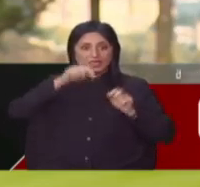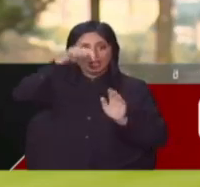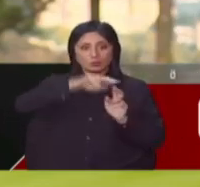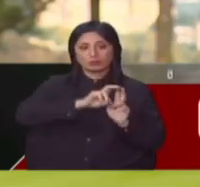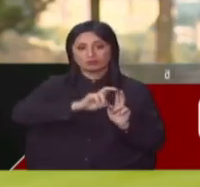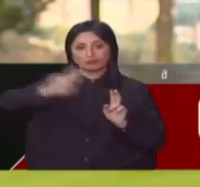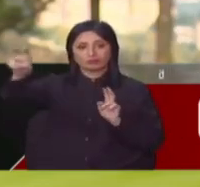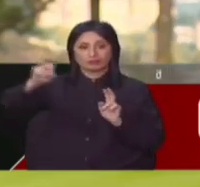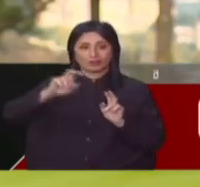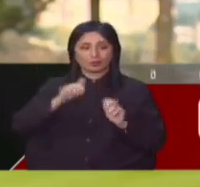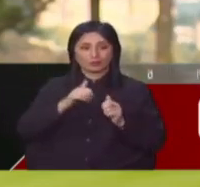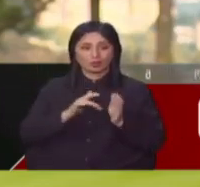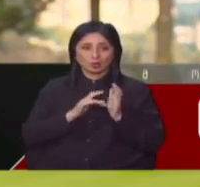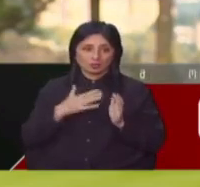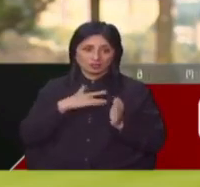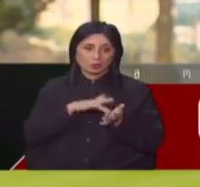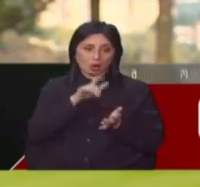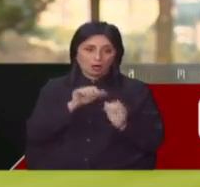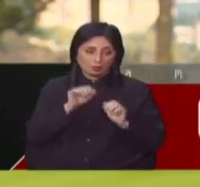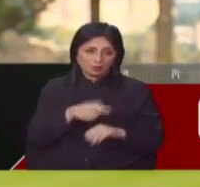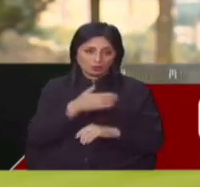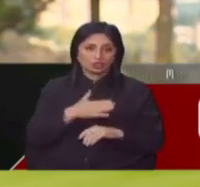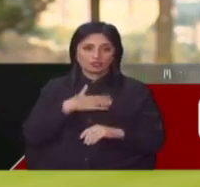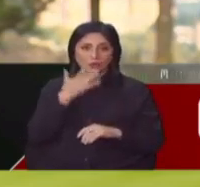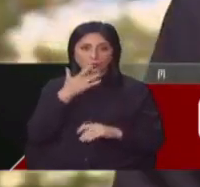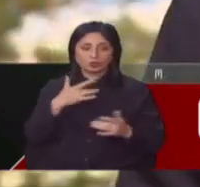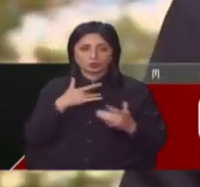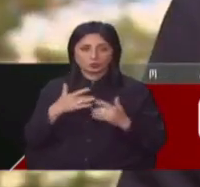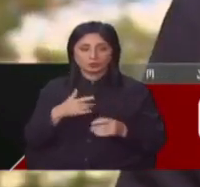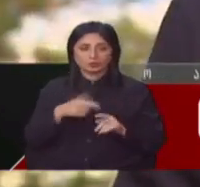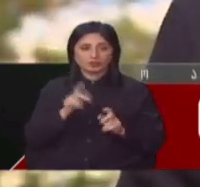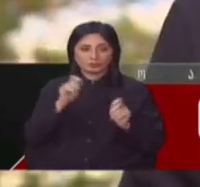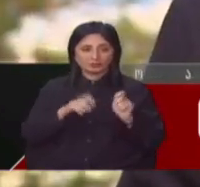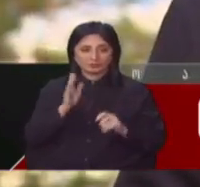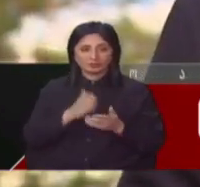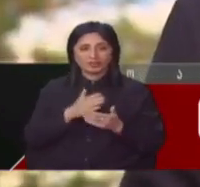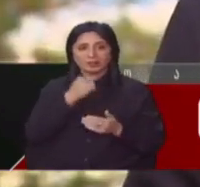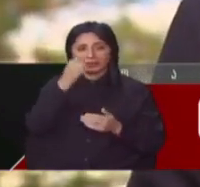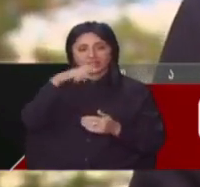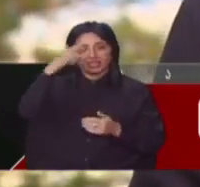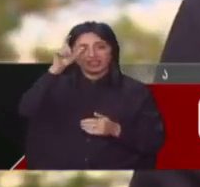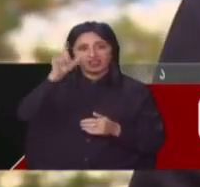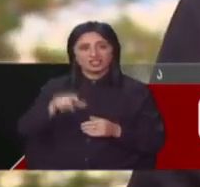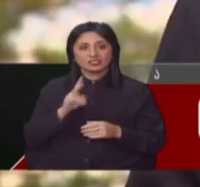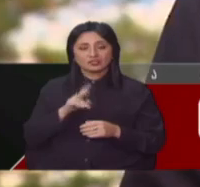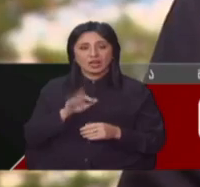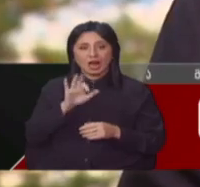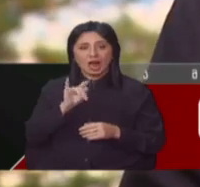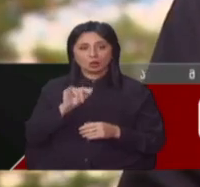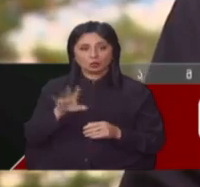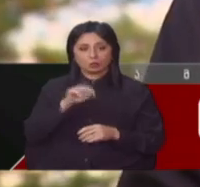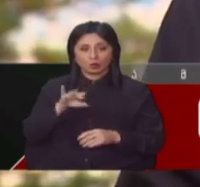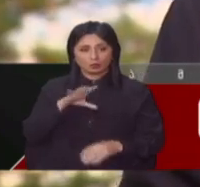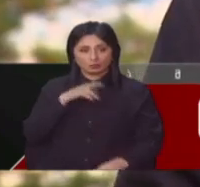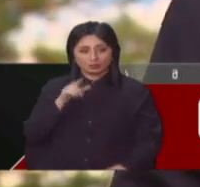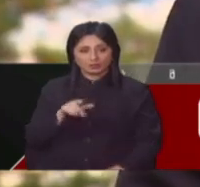ritați sargebleben, როგორც ჩვენი თანამოქალაქეები, ასევე ჩვენი უცხოელი ვიზიტორები. Მადლობა მინდა გადაუხადო ბატონ ბიძინაევანიშვილს, ფონდ ქართოს, რომელიც